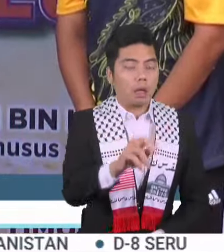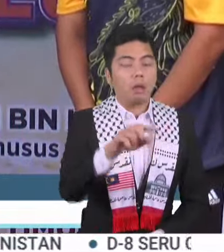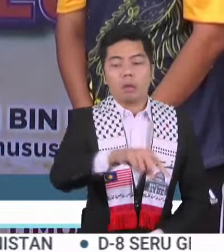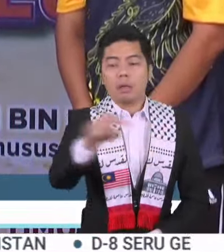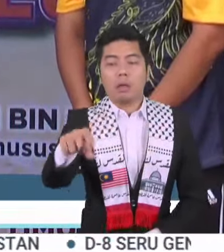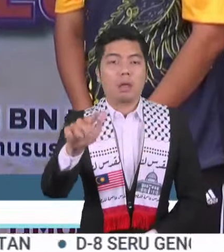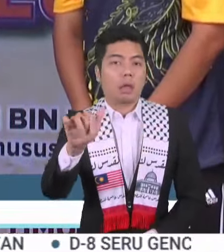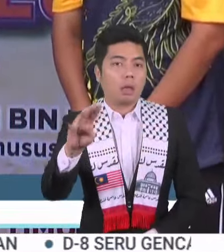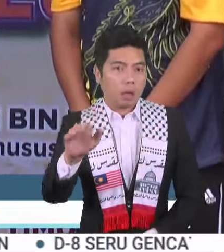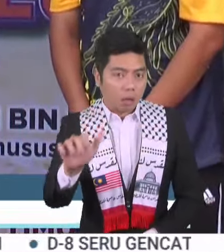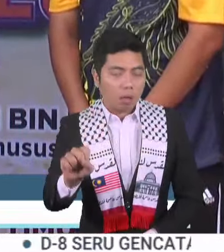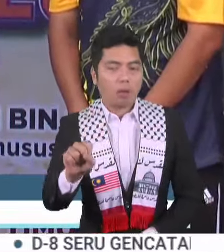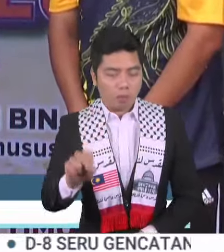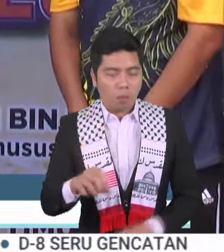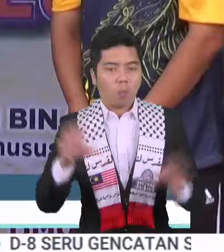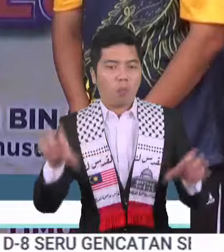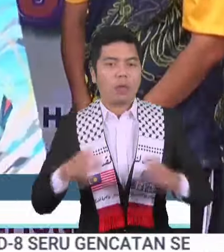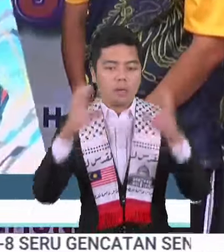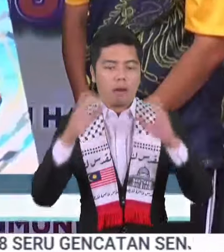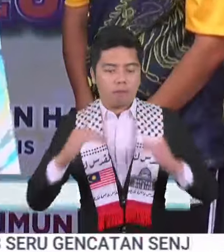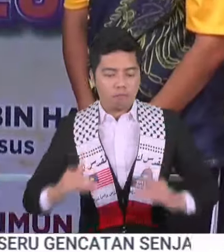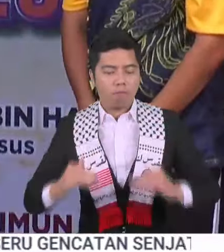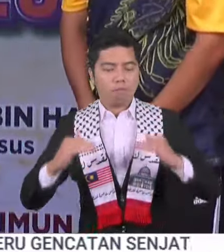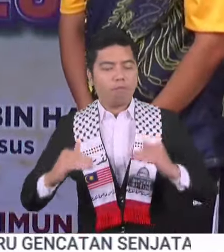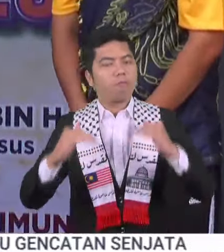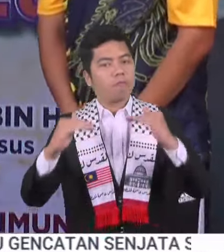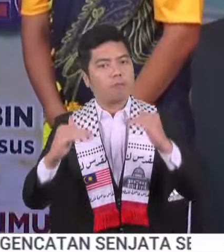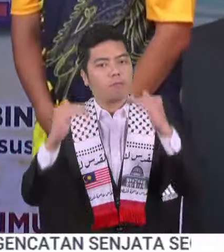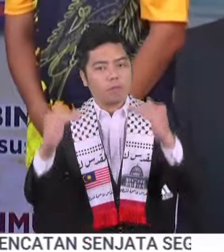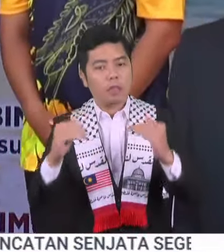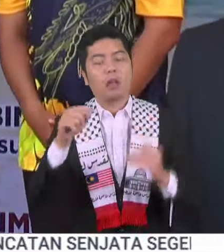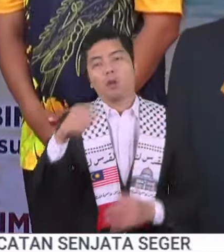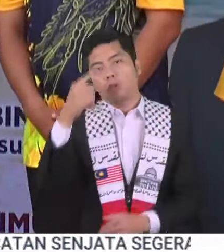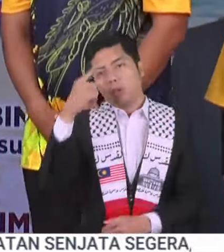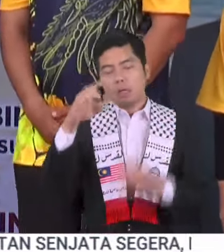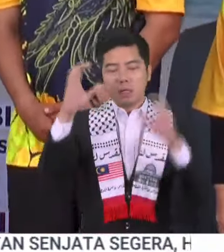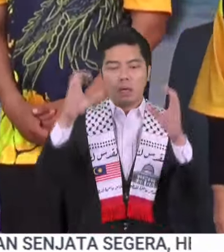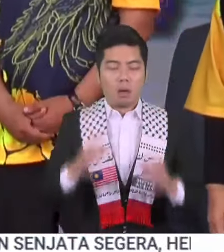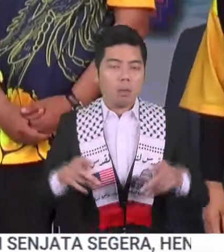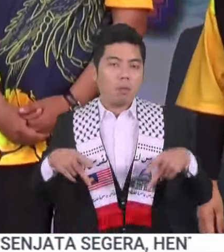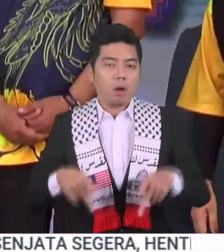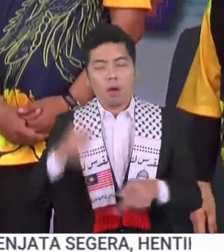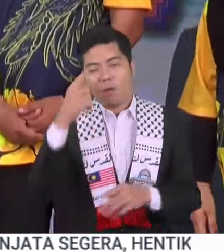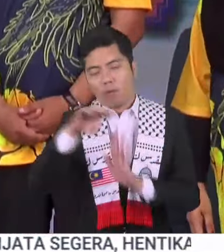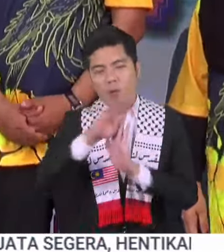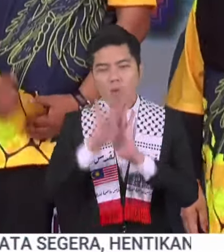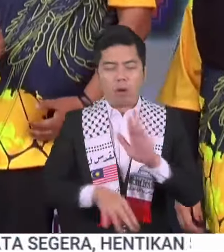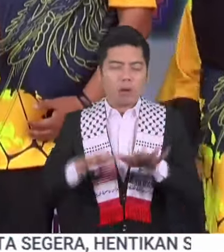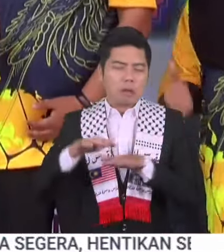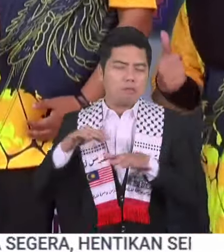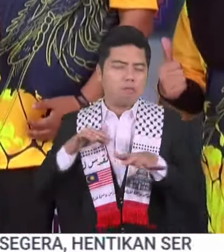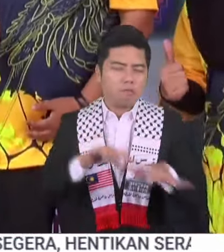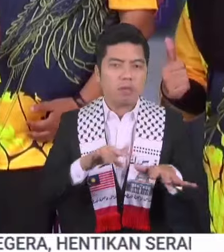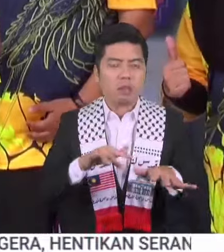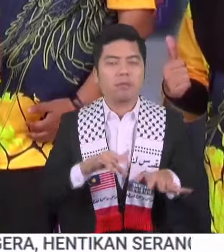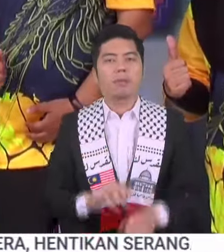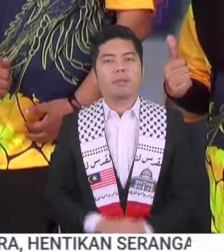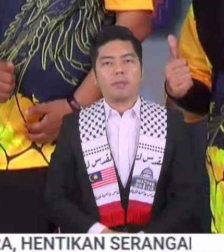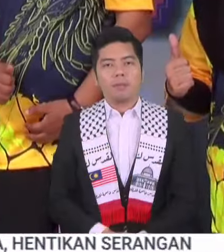Gemas juga akan dilaksana secara berperingkat. Ia merupakan antara inisiatif bagi mengurangkan kesesakan lalu